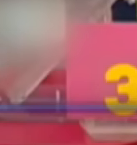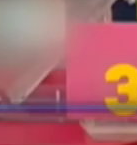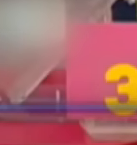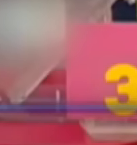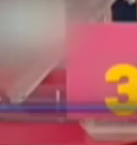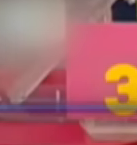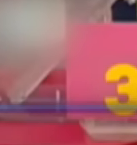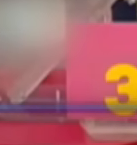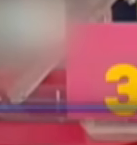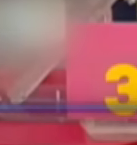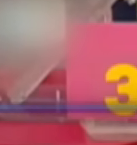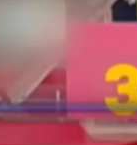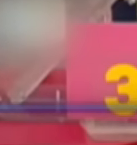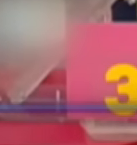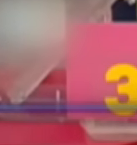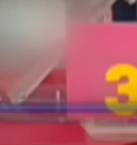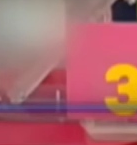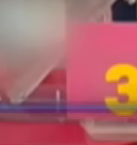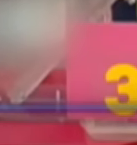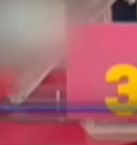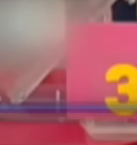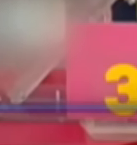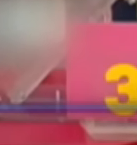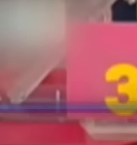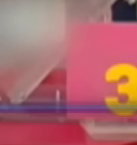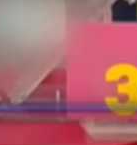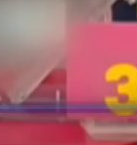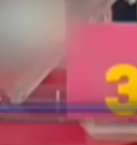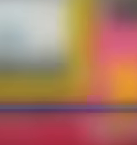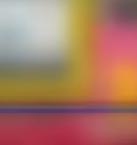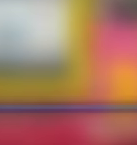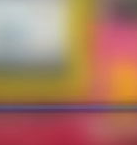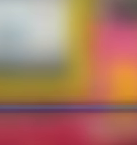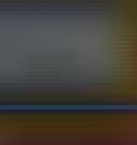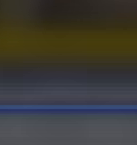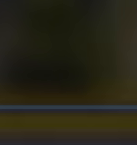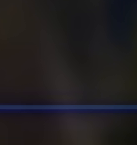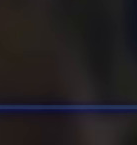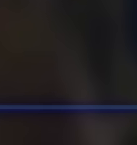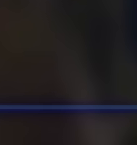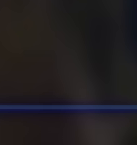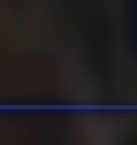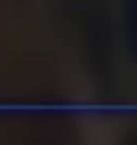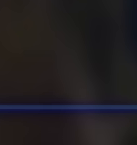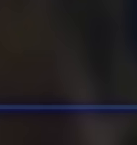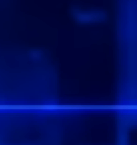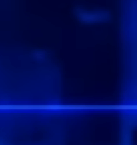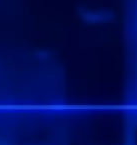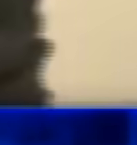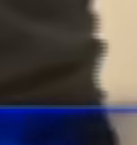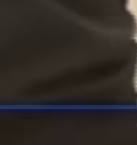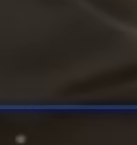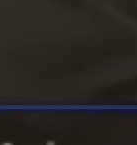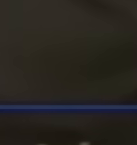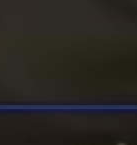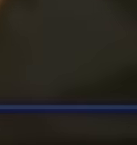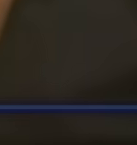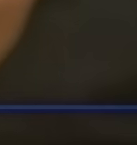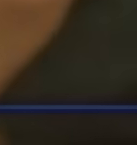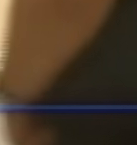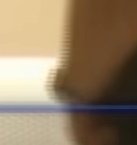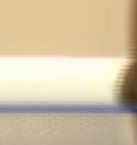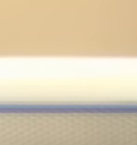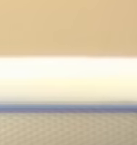Susunod, Lotto gusto munang ipatigil ni Senator Amy Marcos matapos magkaberya sa Bulahan. Lorraine